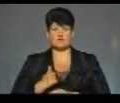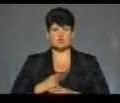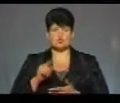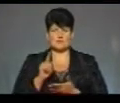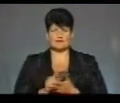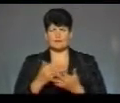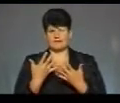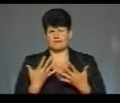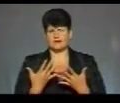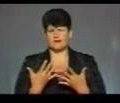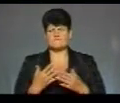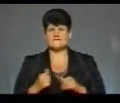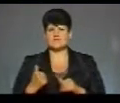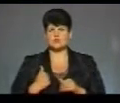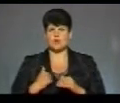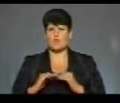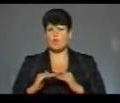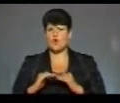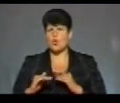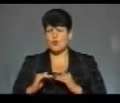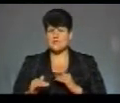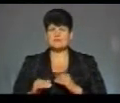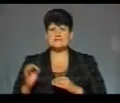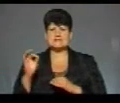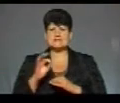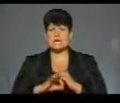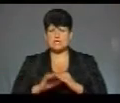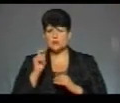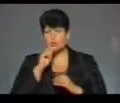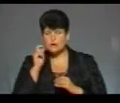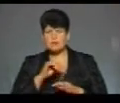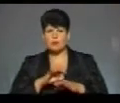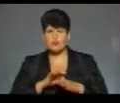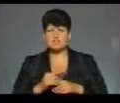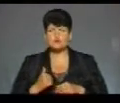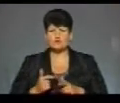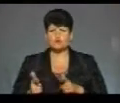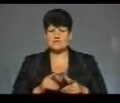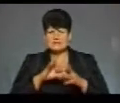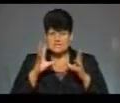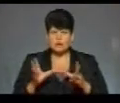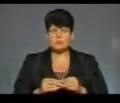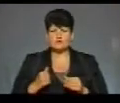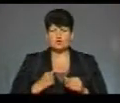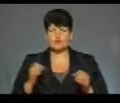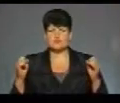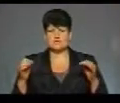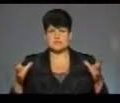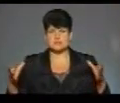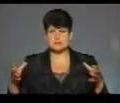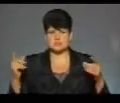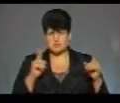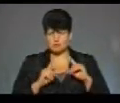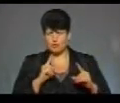на декілька військових полігонів Західної України для проходження відповідної військової підготовки. Загалом на військові збори буде залучено близько